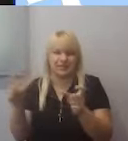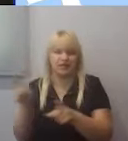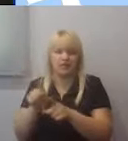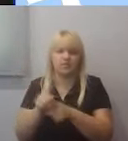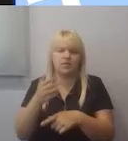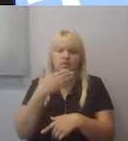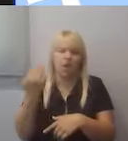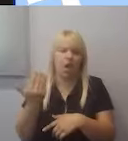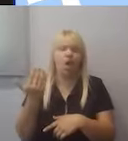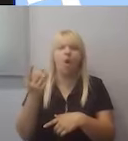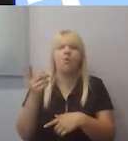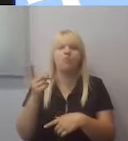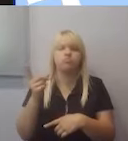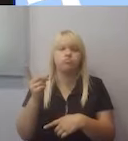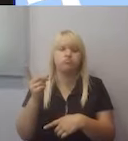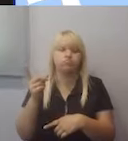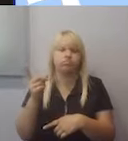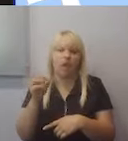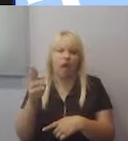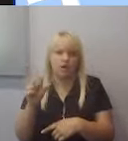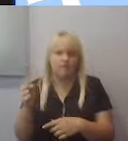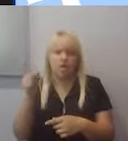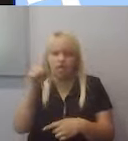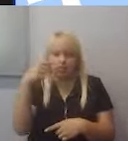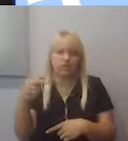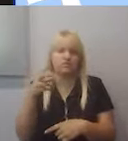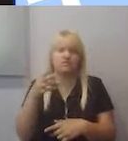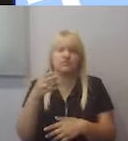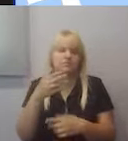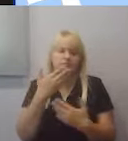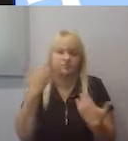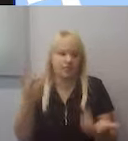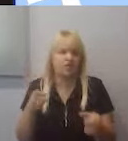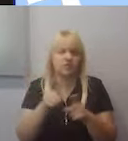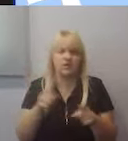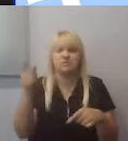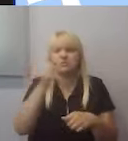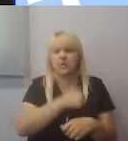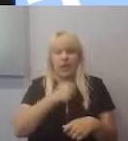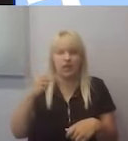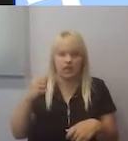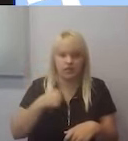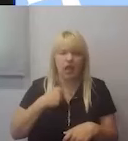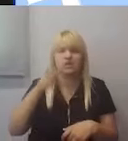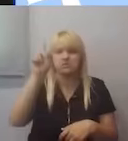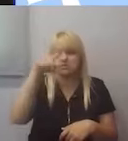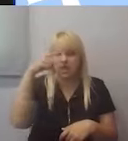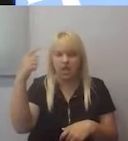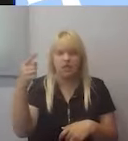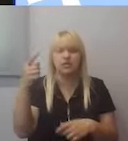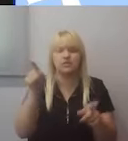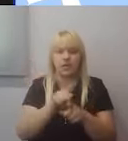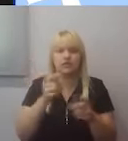brigādē kas ir mediķi un tas ir savādāk un tiešām militāro medicīnu mums tikai tagad ir pirmie iedīgļi